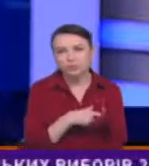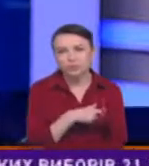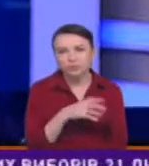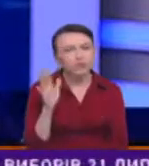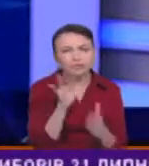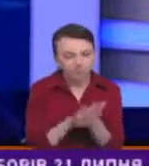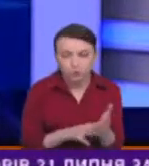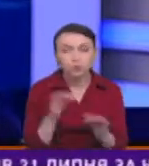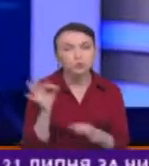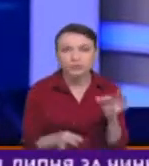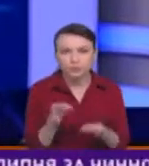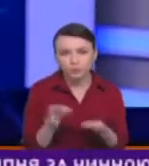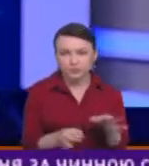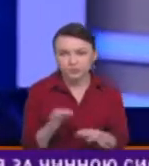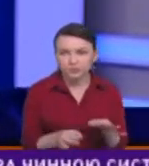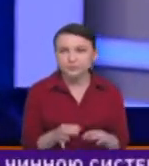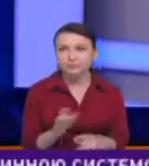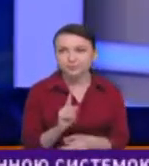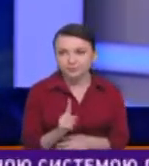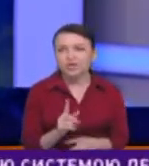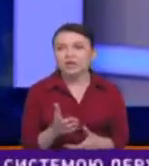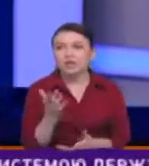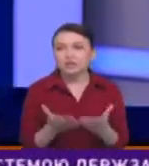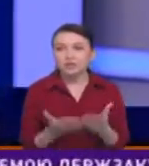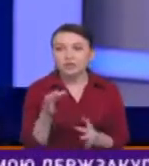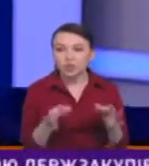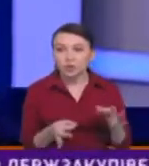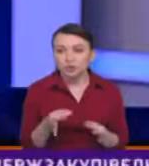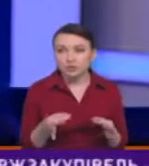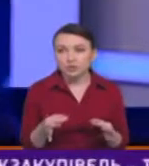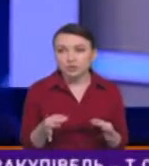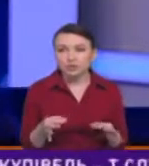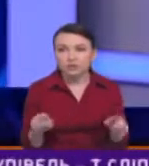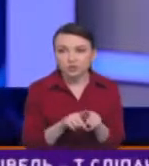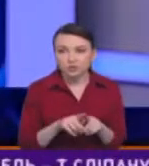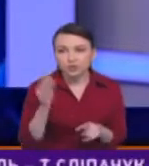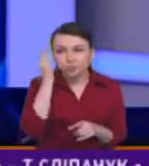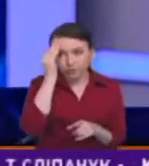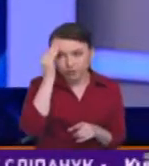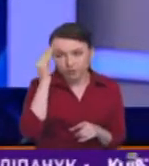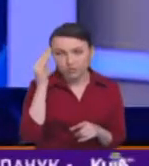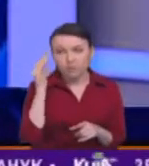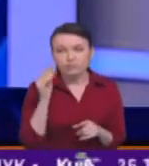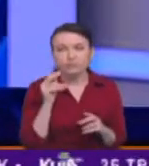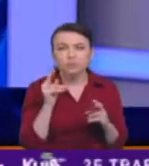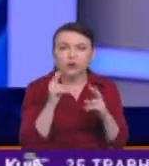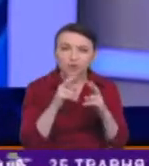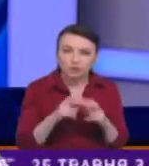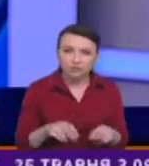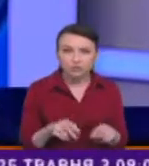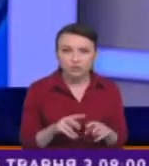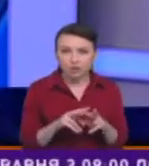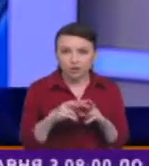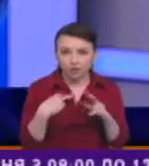то вибачайте, судді Конституційного суду. Якщо вони стоять на таких же от поглядах аналітичних, про які я